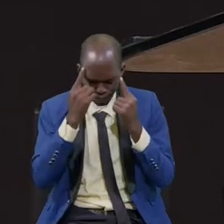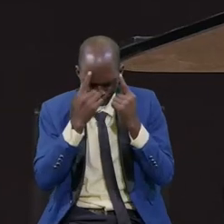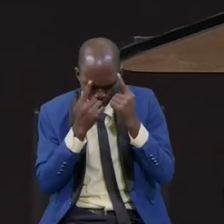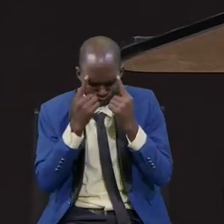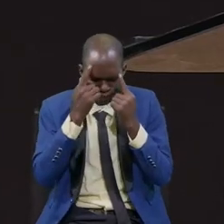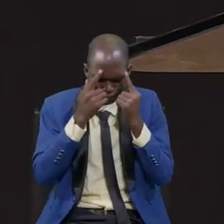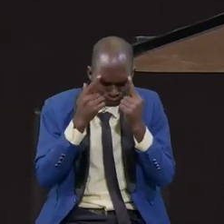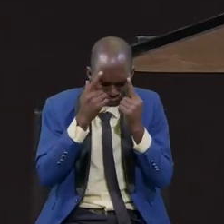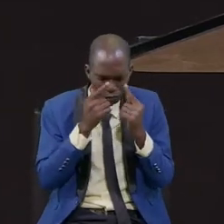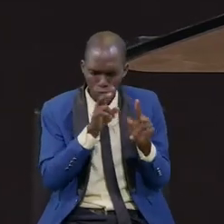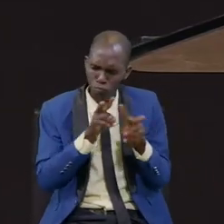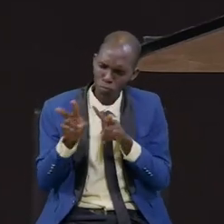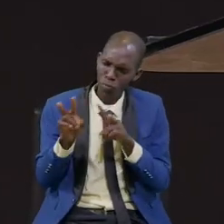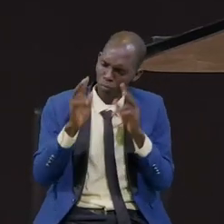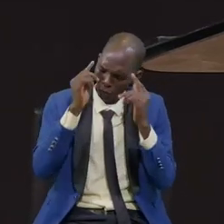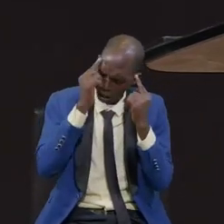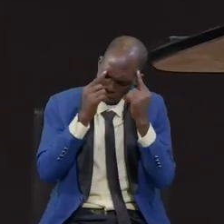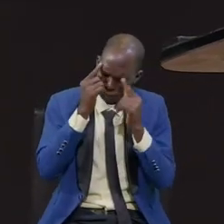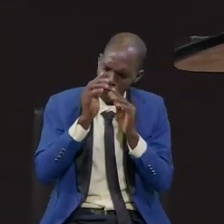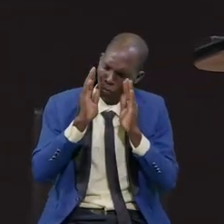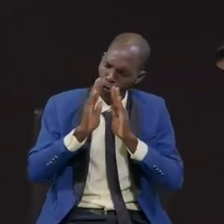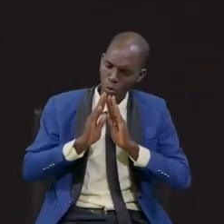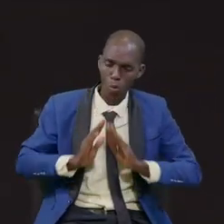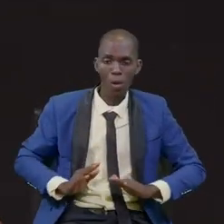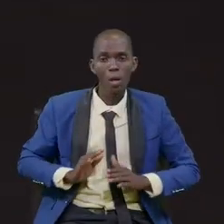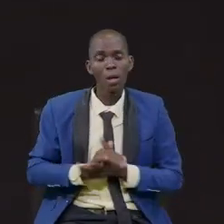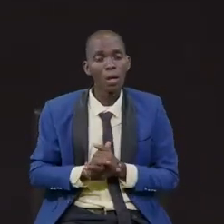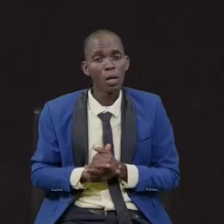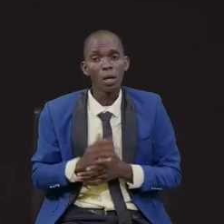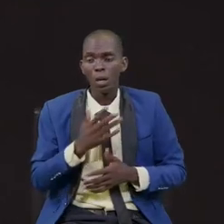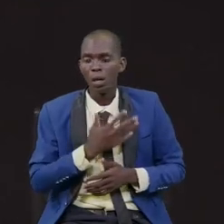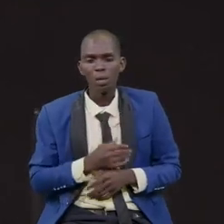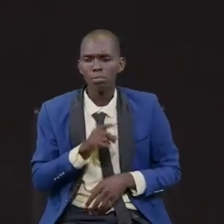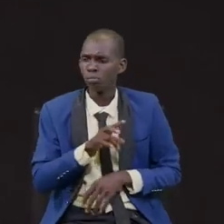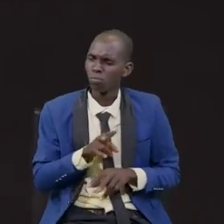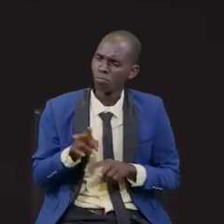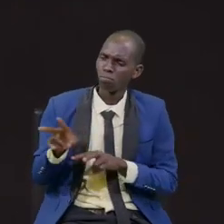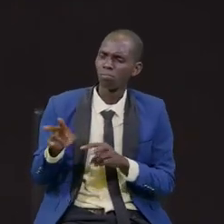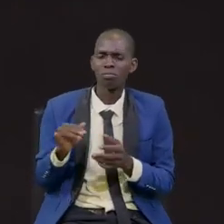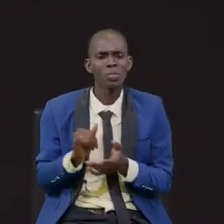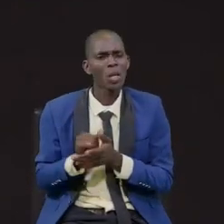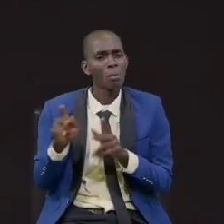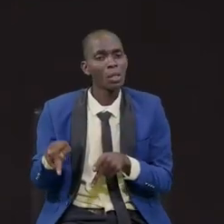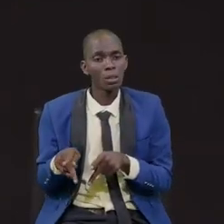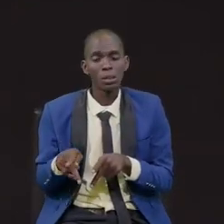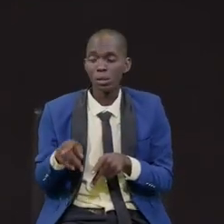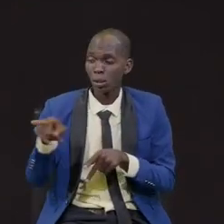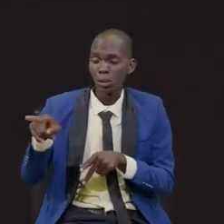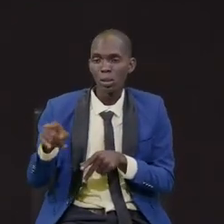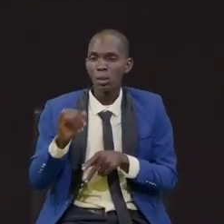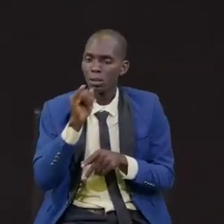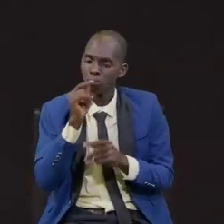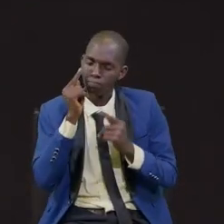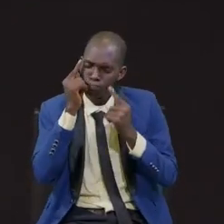et méditative. Et alors, déjà, vous voyez en inconfort que la personne est en train de